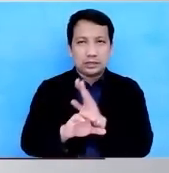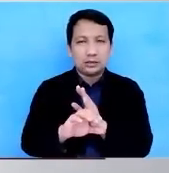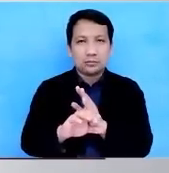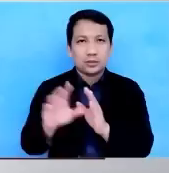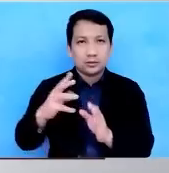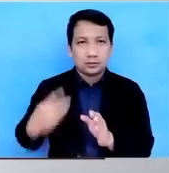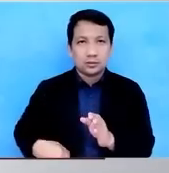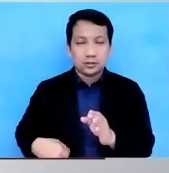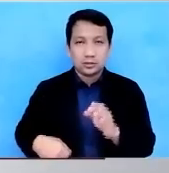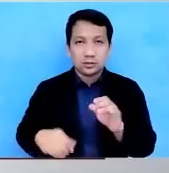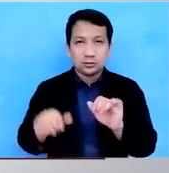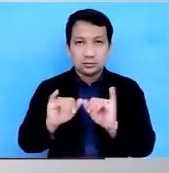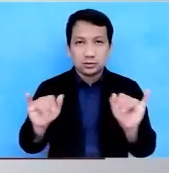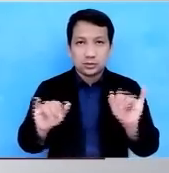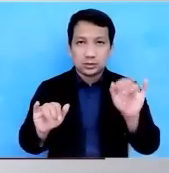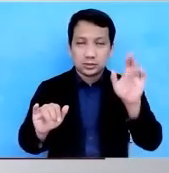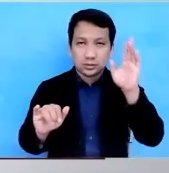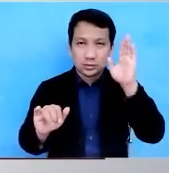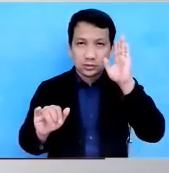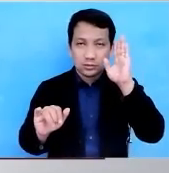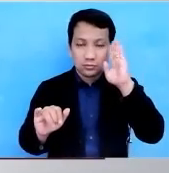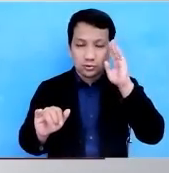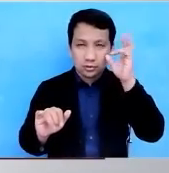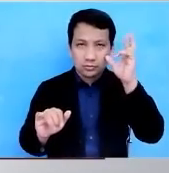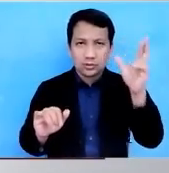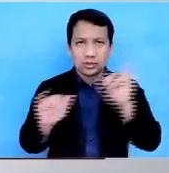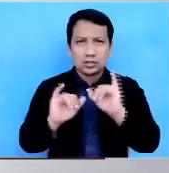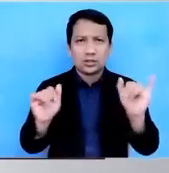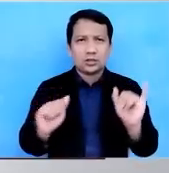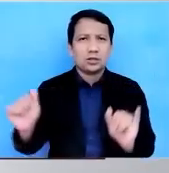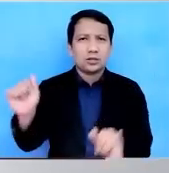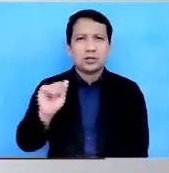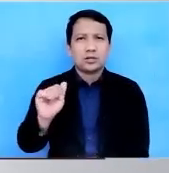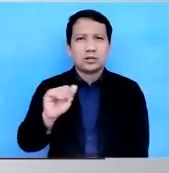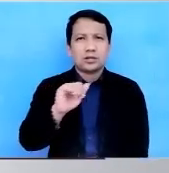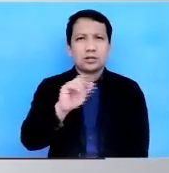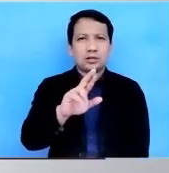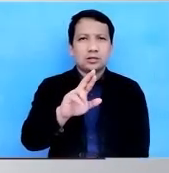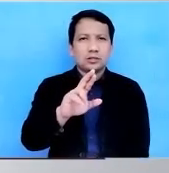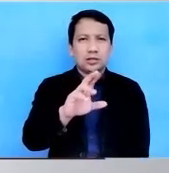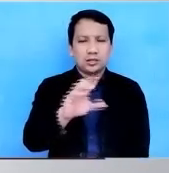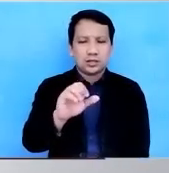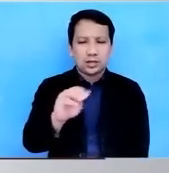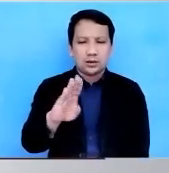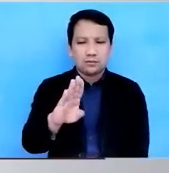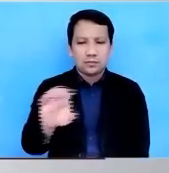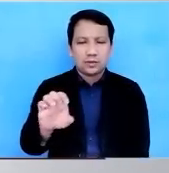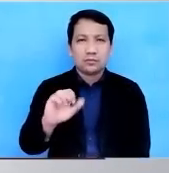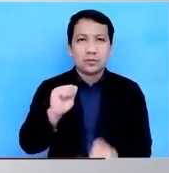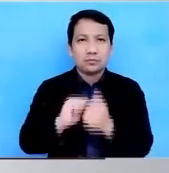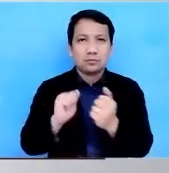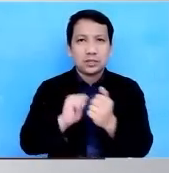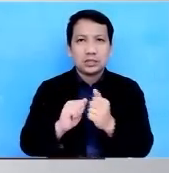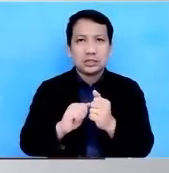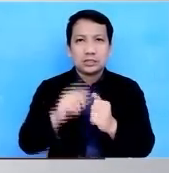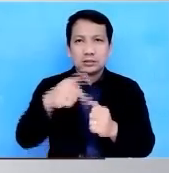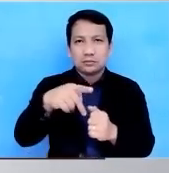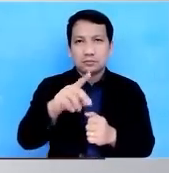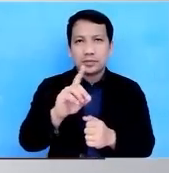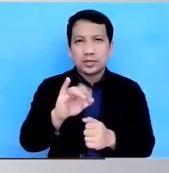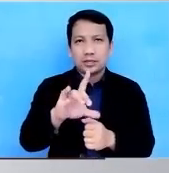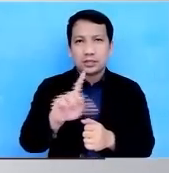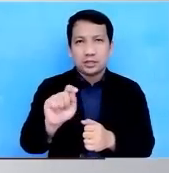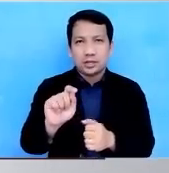na si Napoles at ang dating chief of staff ni Senator Revilla na si Richard Gambe. Ang predicate crime ay krimeng bahagi ng mas malaki